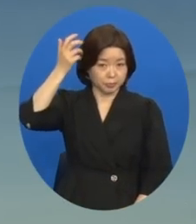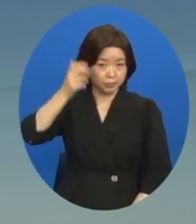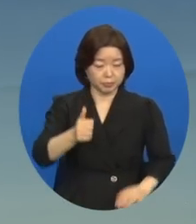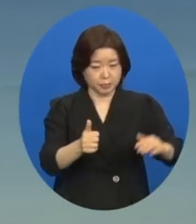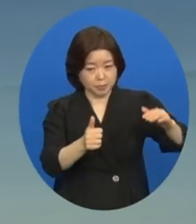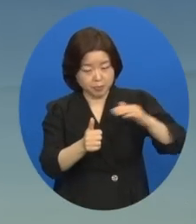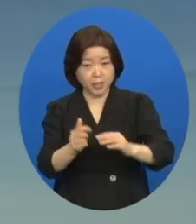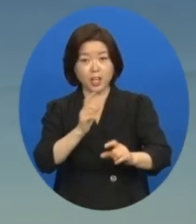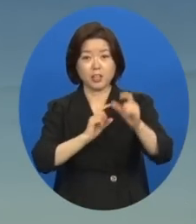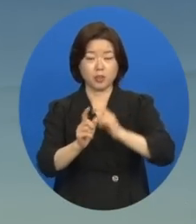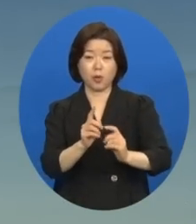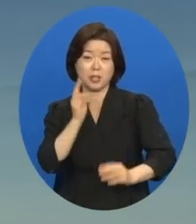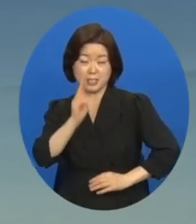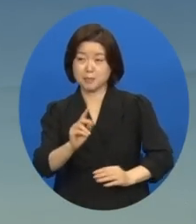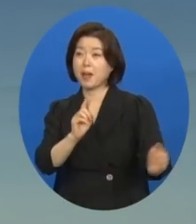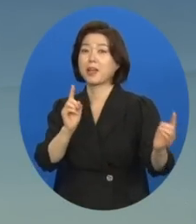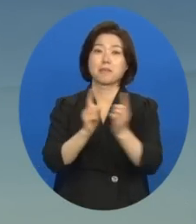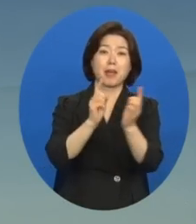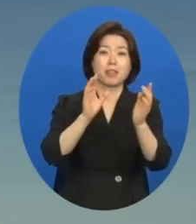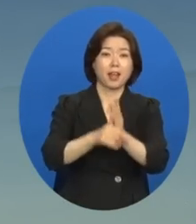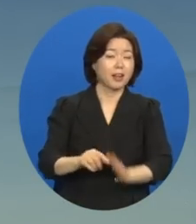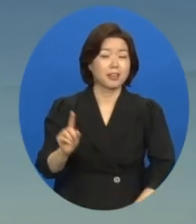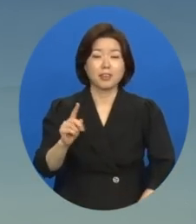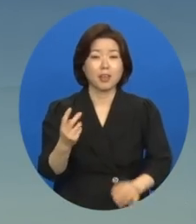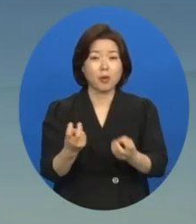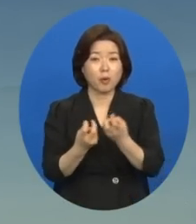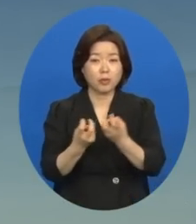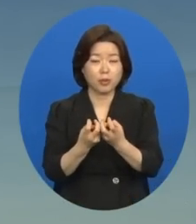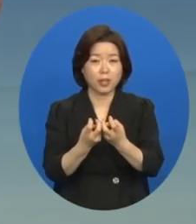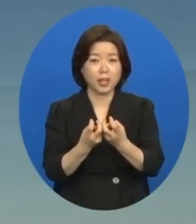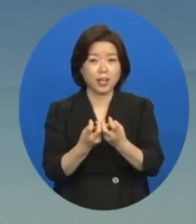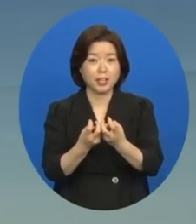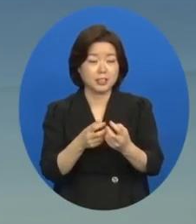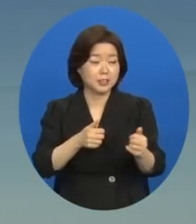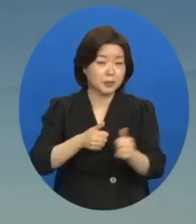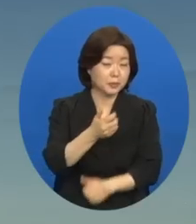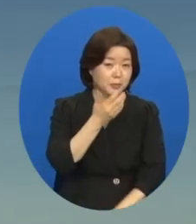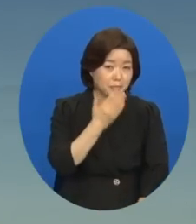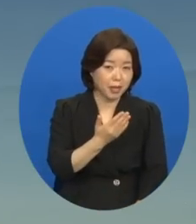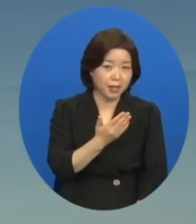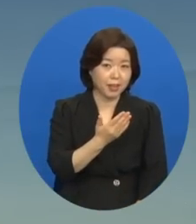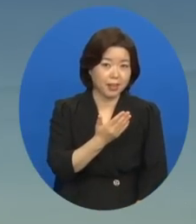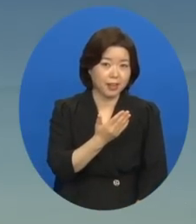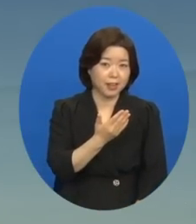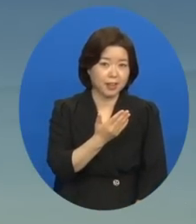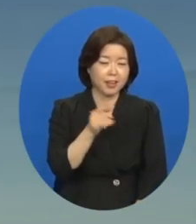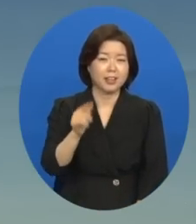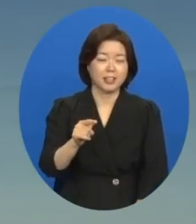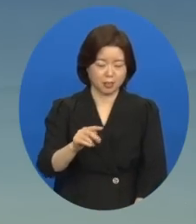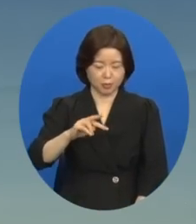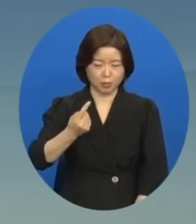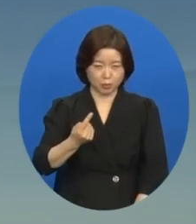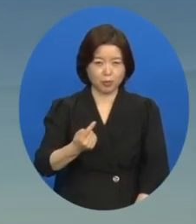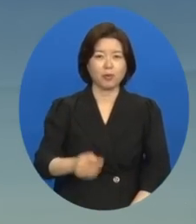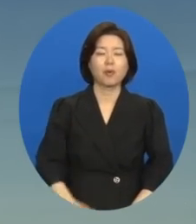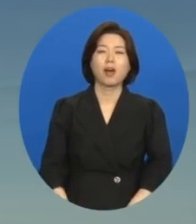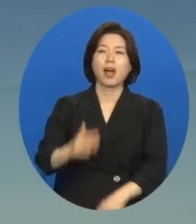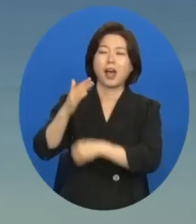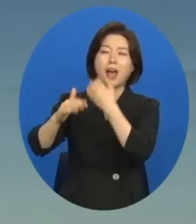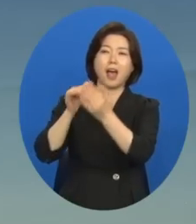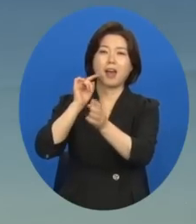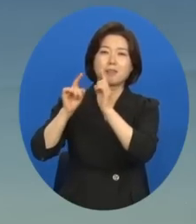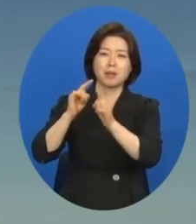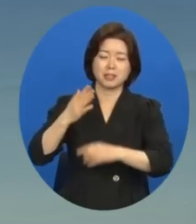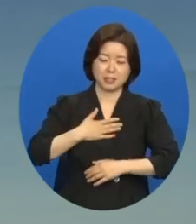공격을 더 심하게 만날 때 어떻게 그 영적 싸움에서 이길 수 있죠? 이것도 역시 하나님의 말씀이